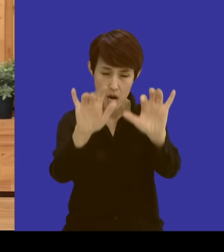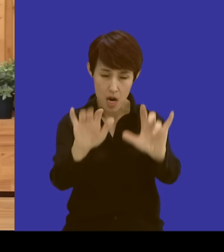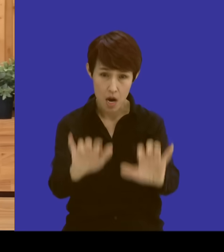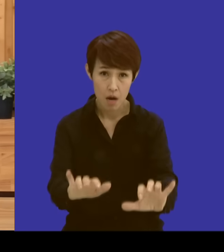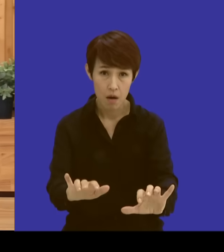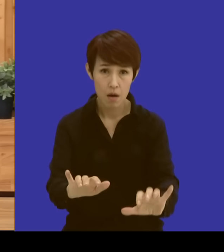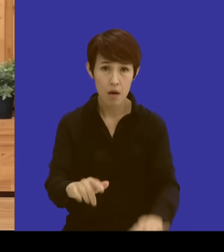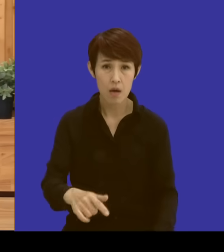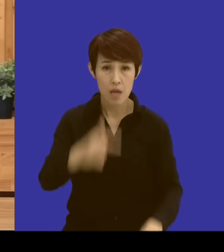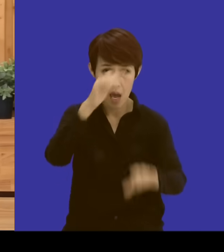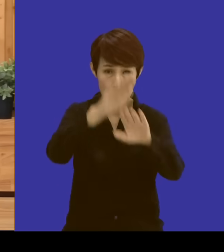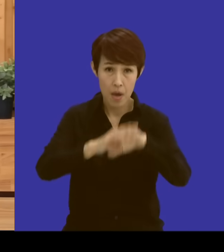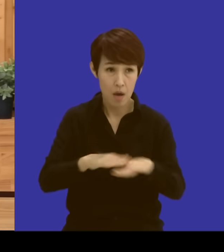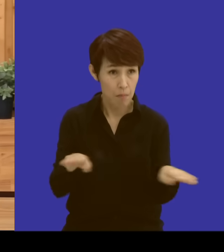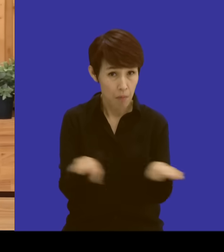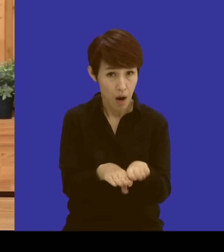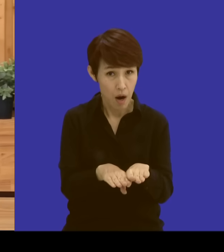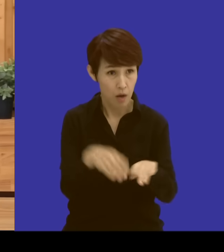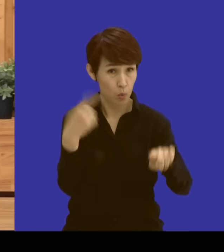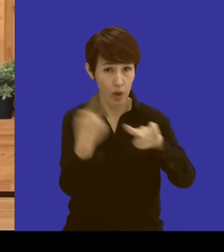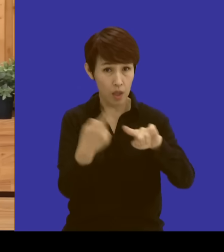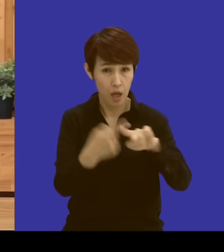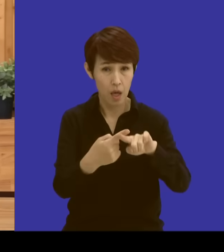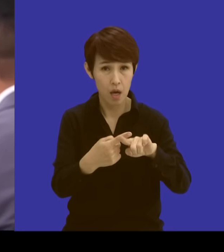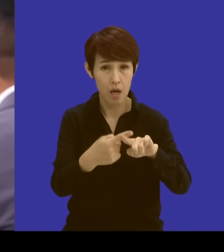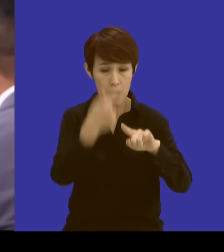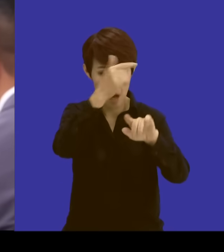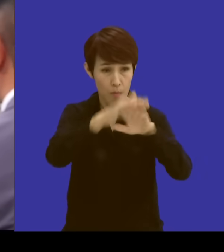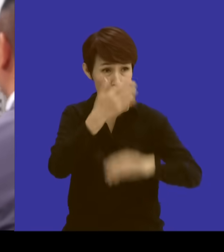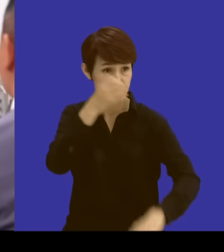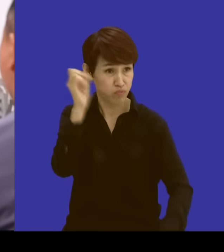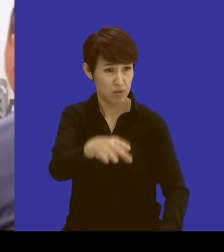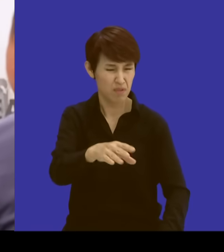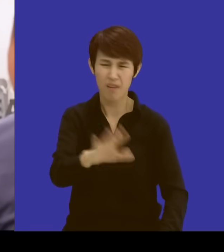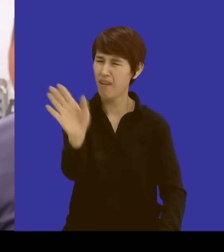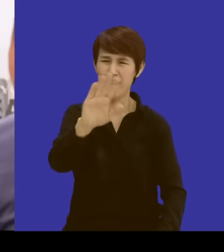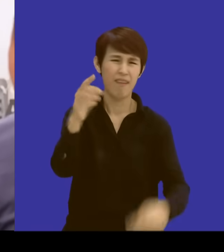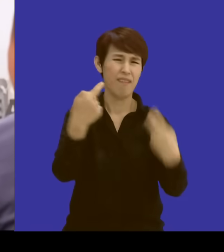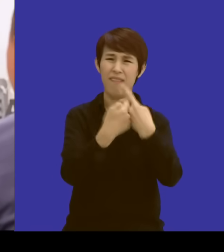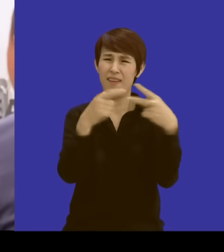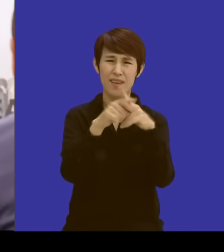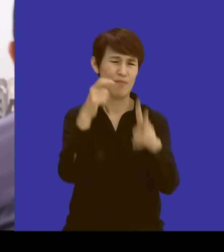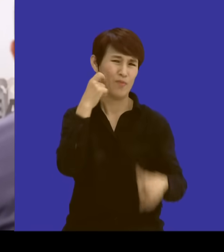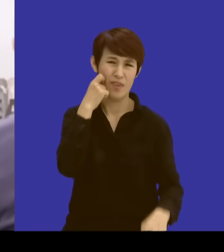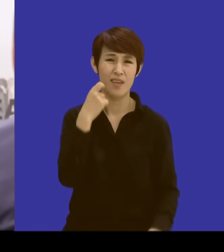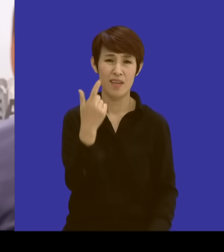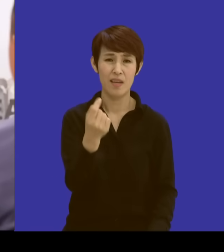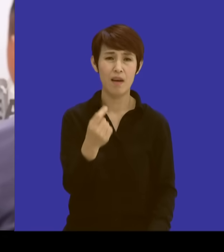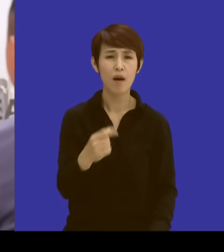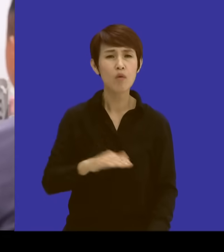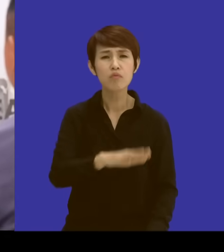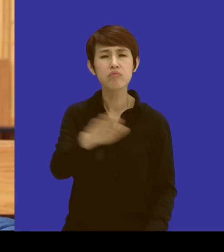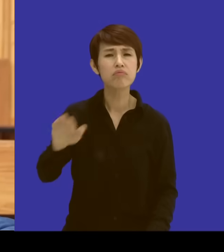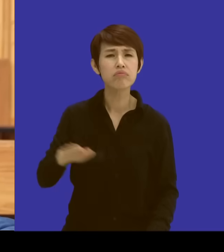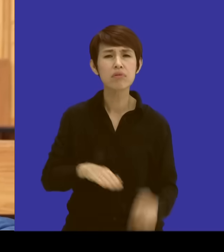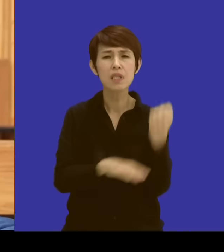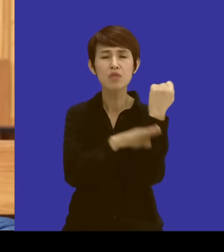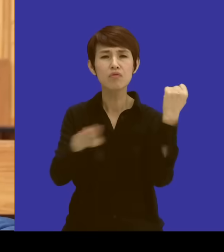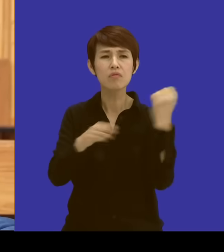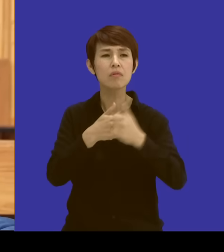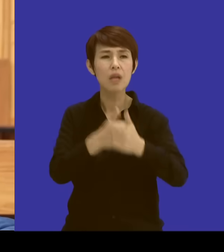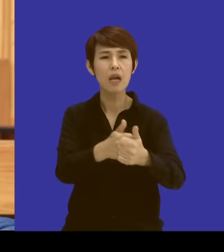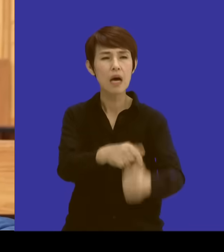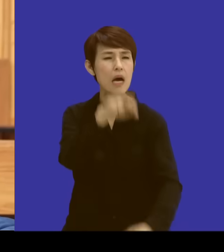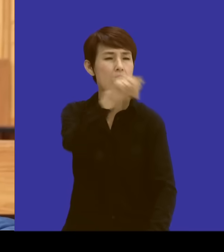사람은 예배를 안 드린 건 예배를 막 폄하한 건가요? 그런 게 좀 이해가 안 가지 않아요? 그죠? 왜 우리는 우리 기준으로 내